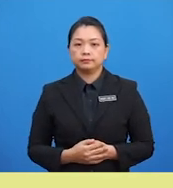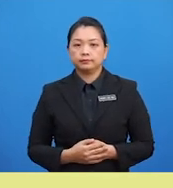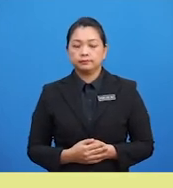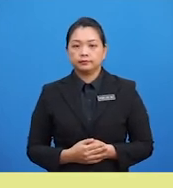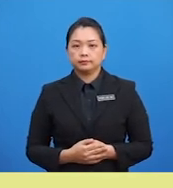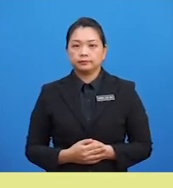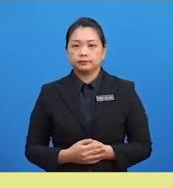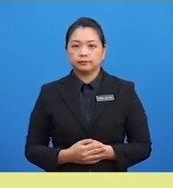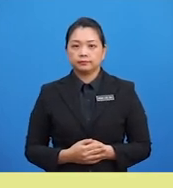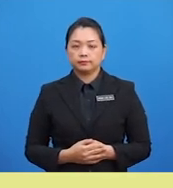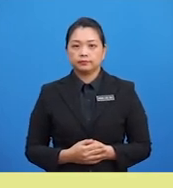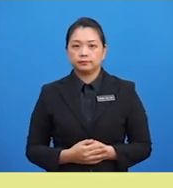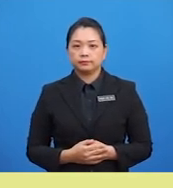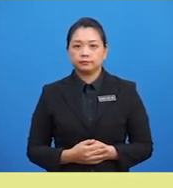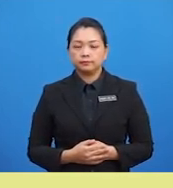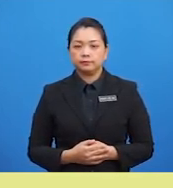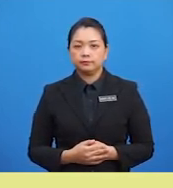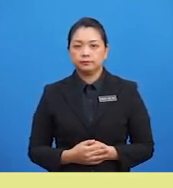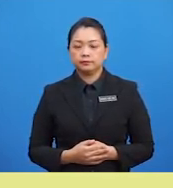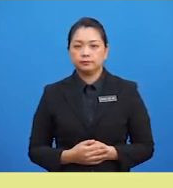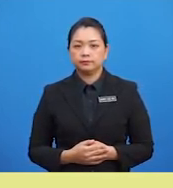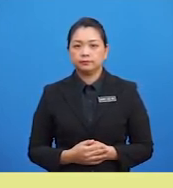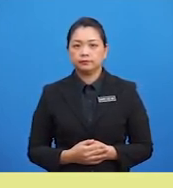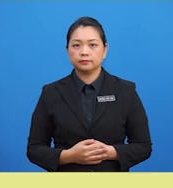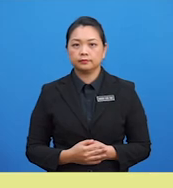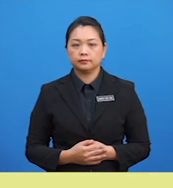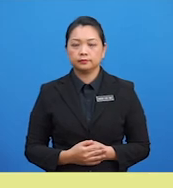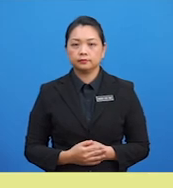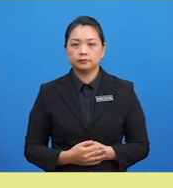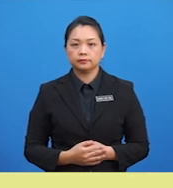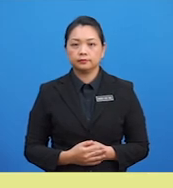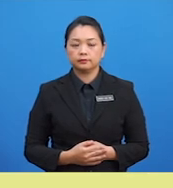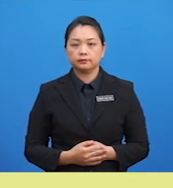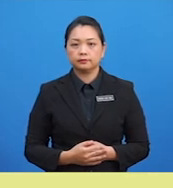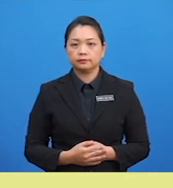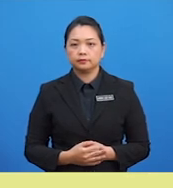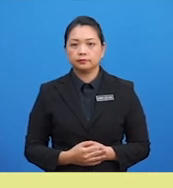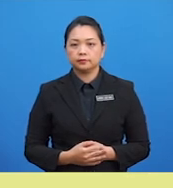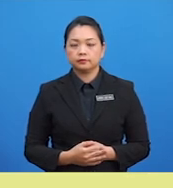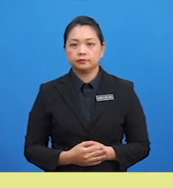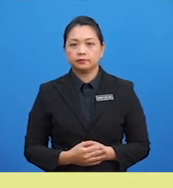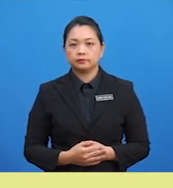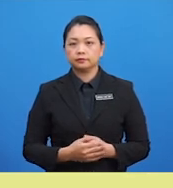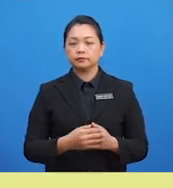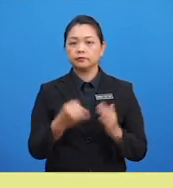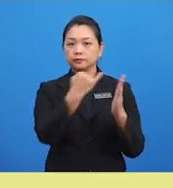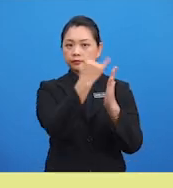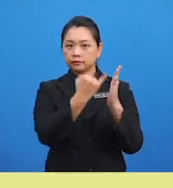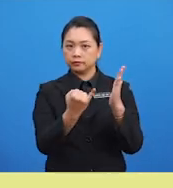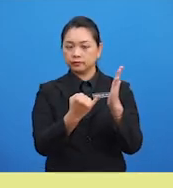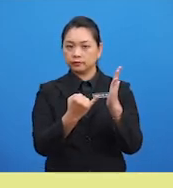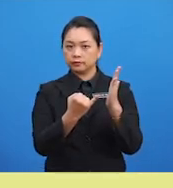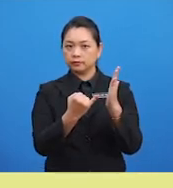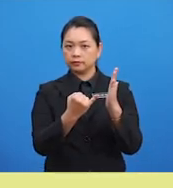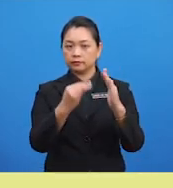Baiklah, seterusnya perintah asas bagi tujuan melukis yang ketujuh,